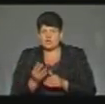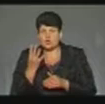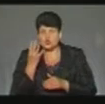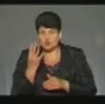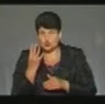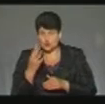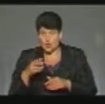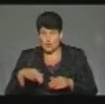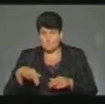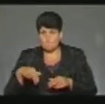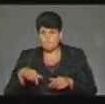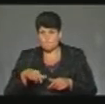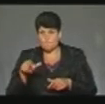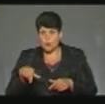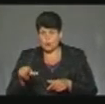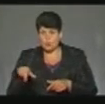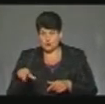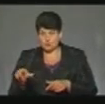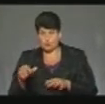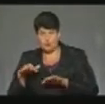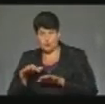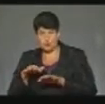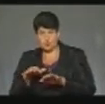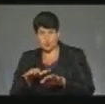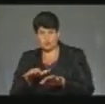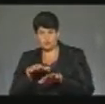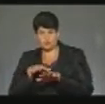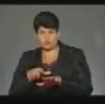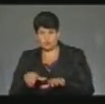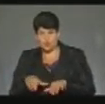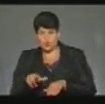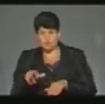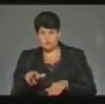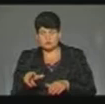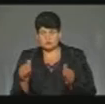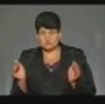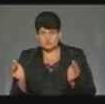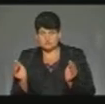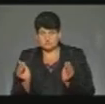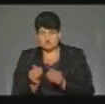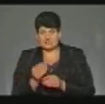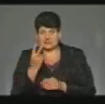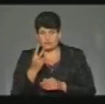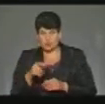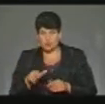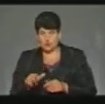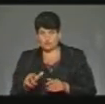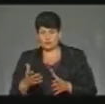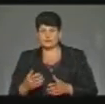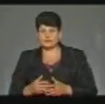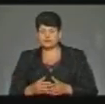4-полосної, тобто потоку дороги на просто виходить на 2-полосну. От. І